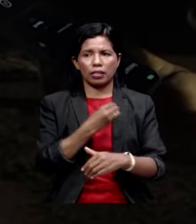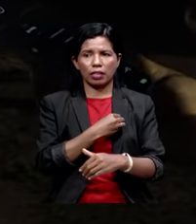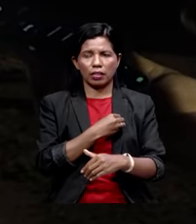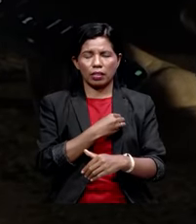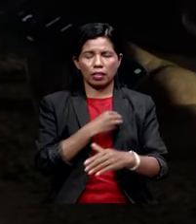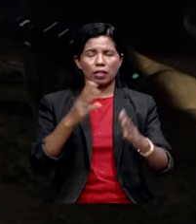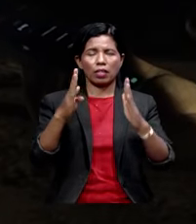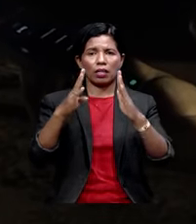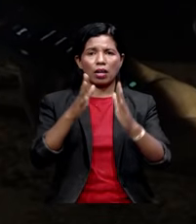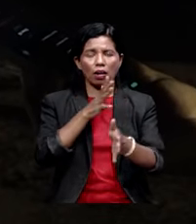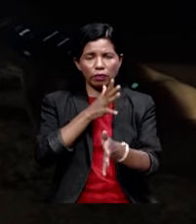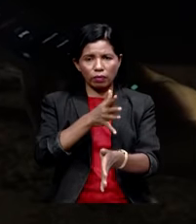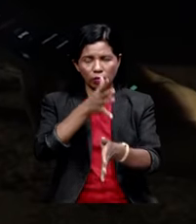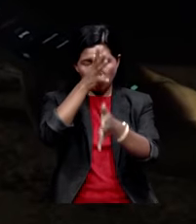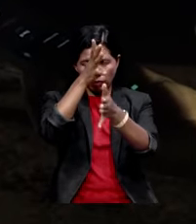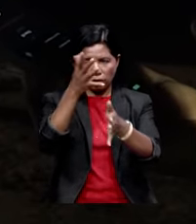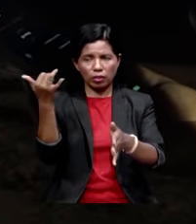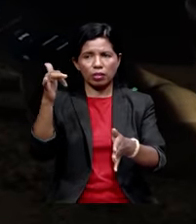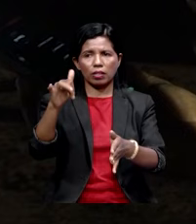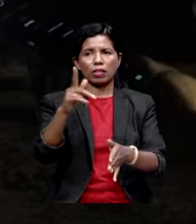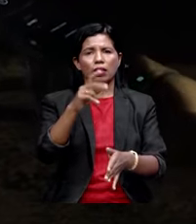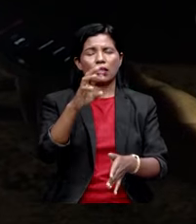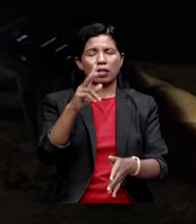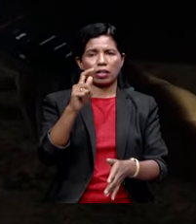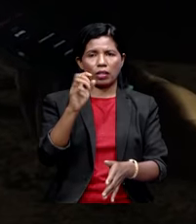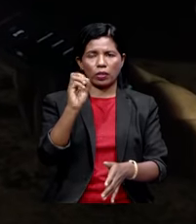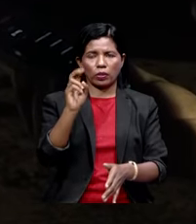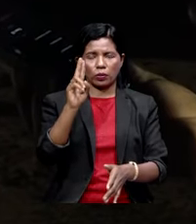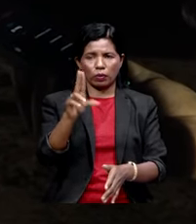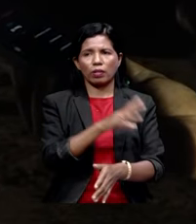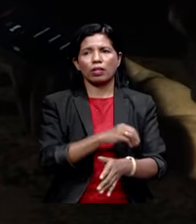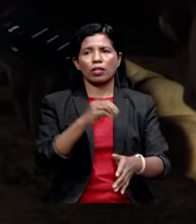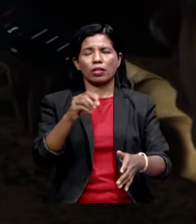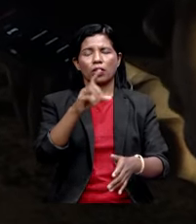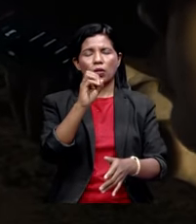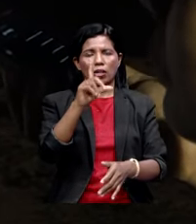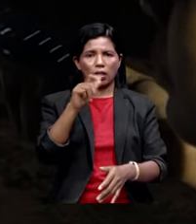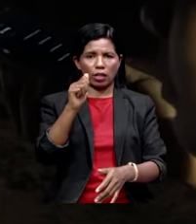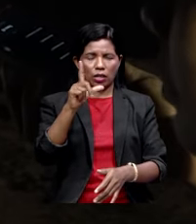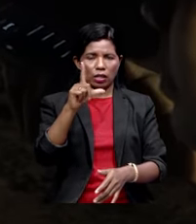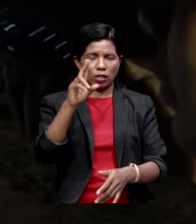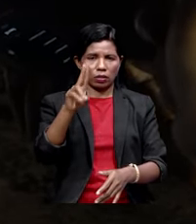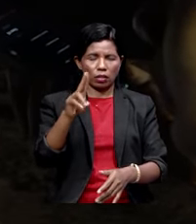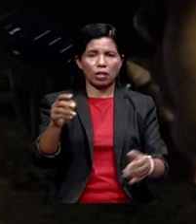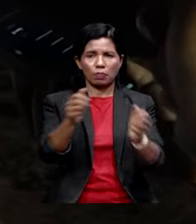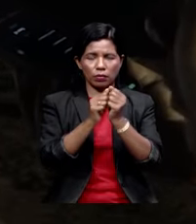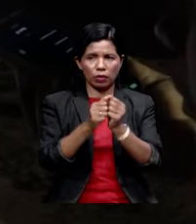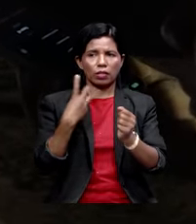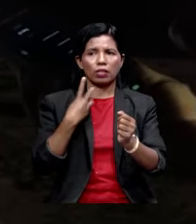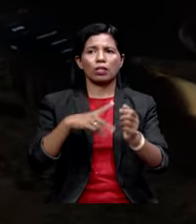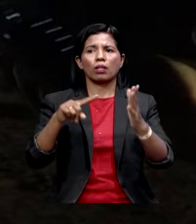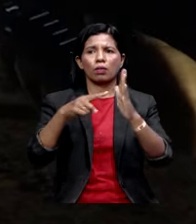liana insir si karke tu motaing ho we lalu bilalu nebe makamutu kita ho kerang